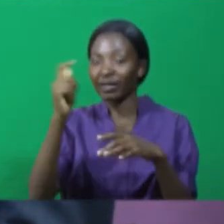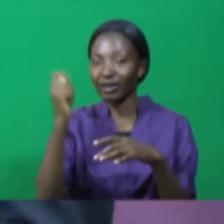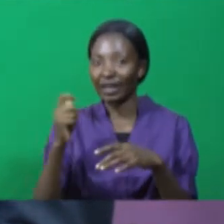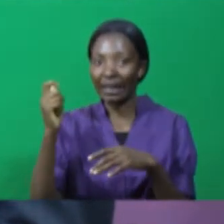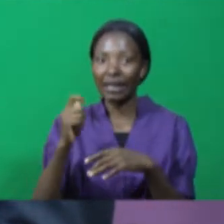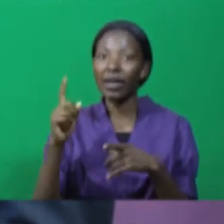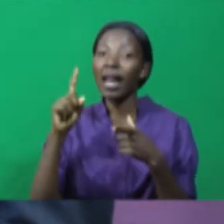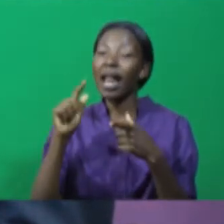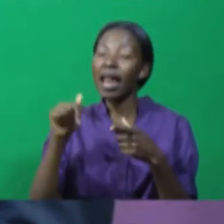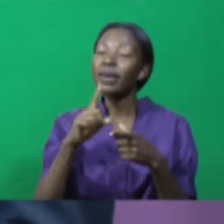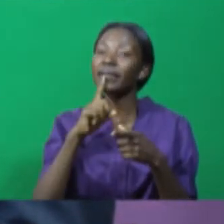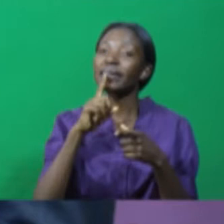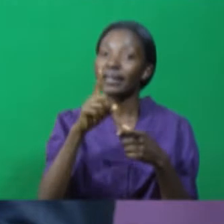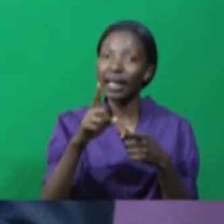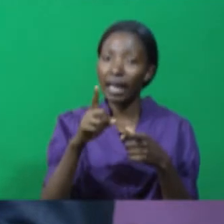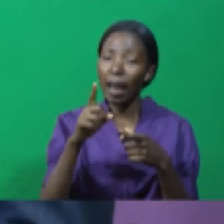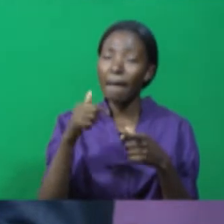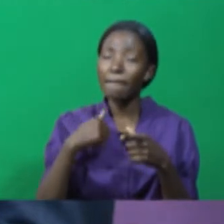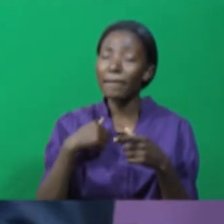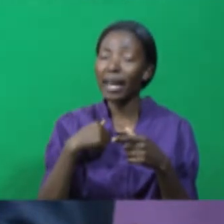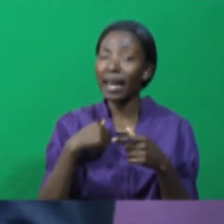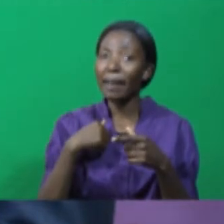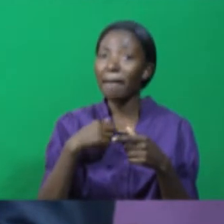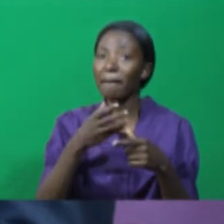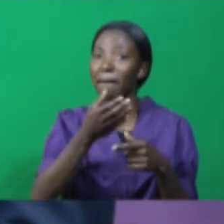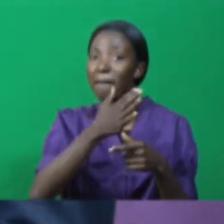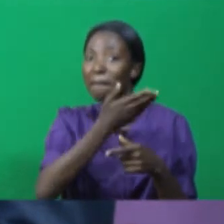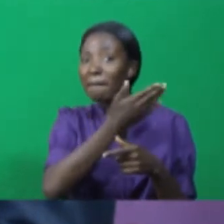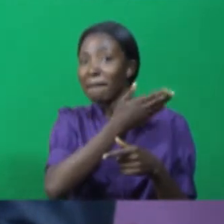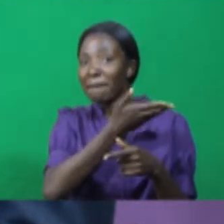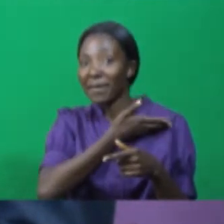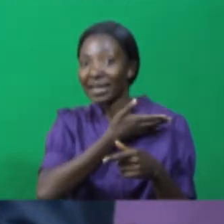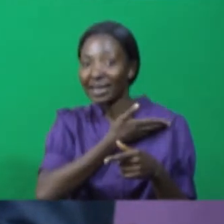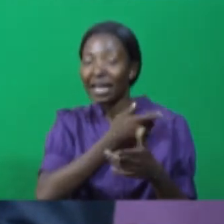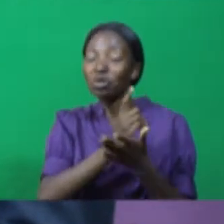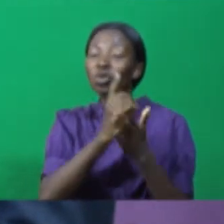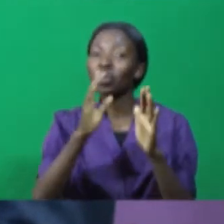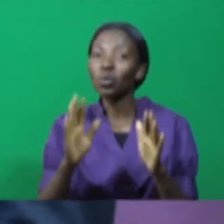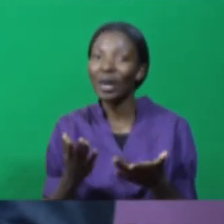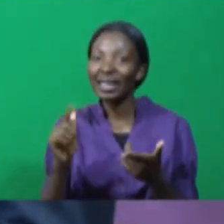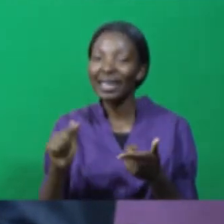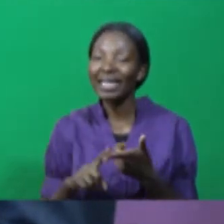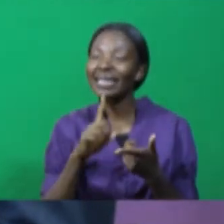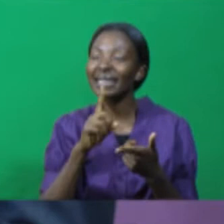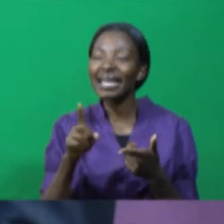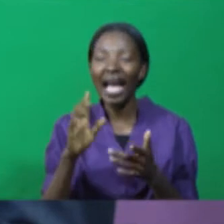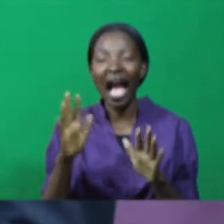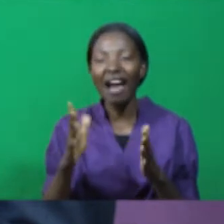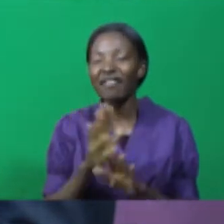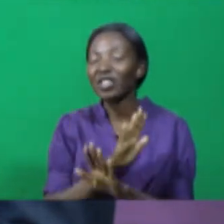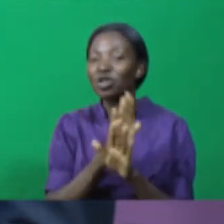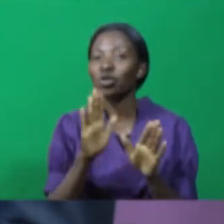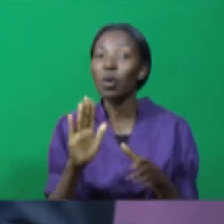kwaari, "Haiwa tenzi wangu, tichadiniko?" Iye akapindura akati, "Usatya hako, nokuti vari